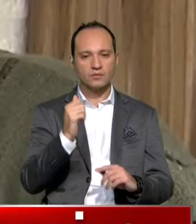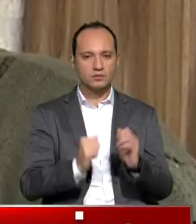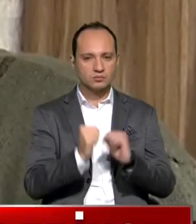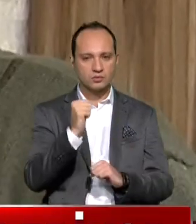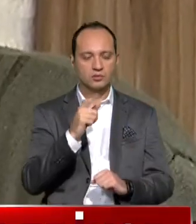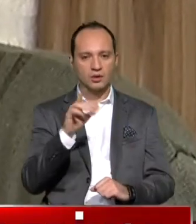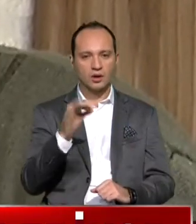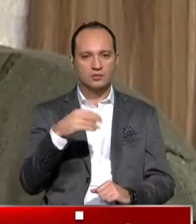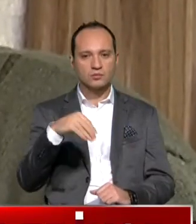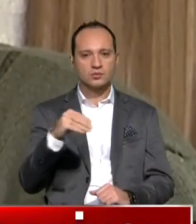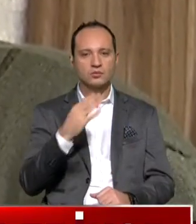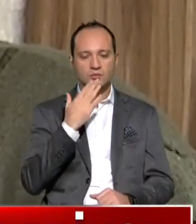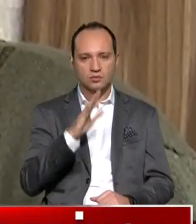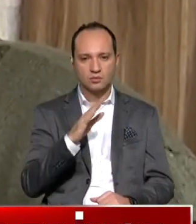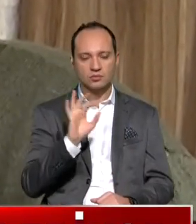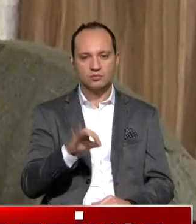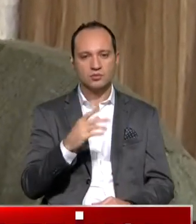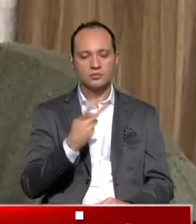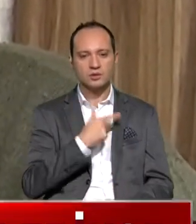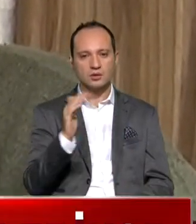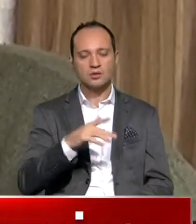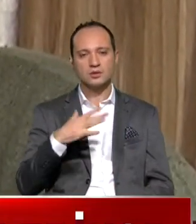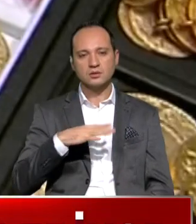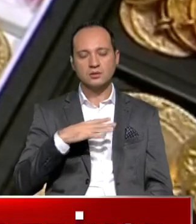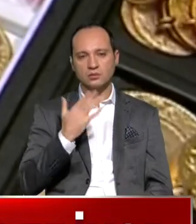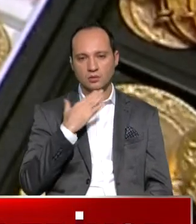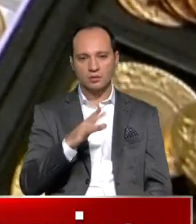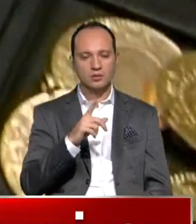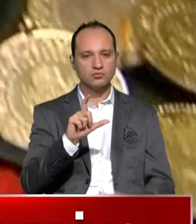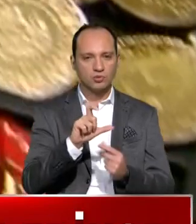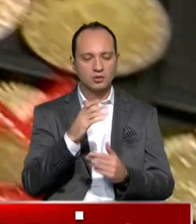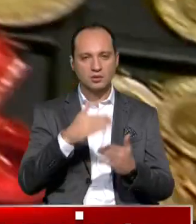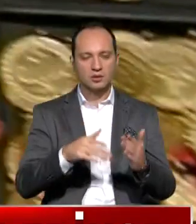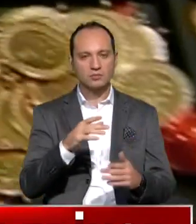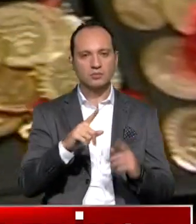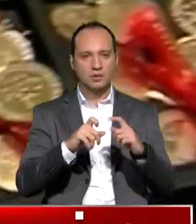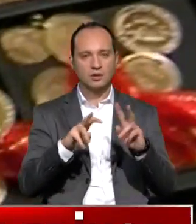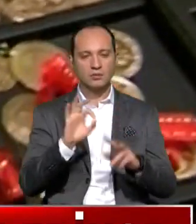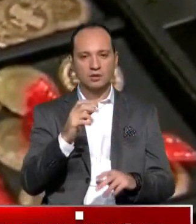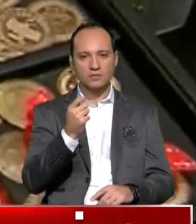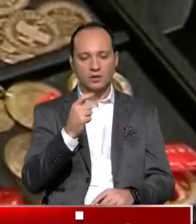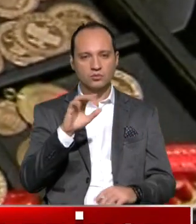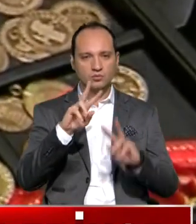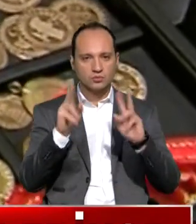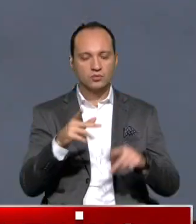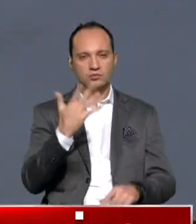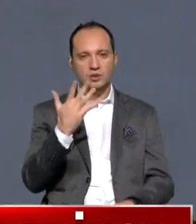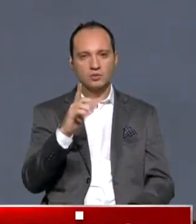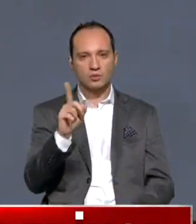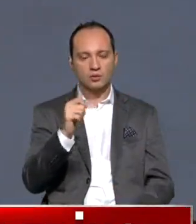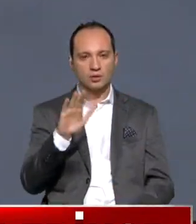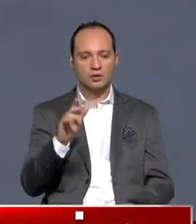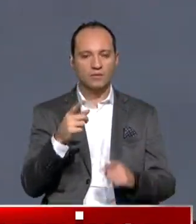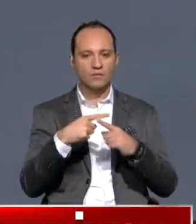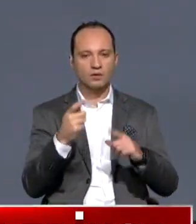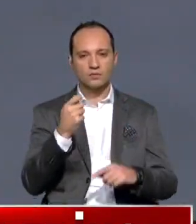Ama altın bozduran da yok henüz. Şu anda bize gelen öyle bir talep yok. Çeyrek, yarım ve tam altın fiyatları kuyumcularda 5-10 lira arasında